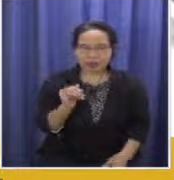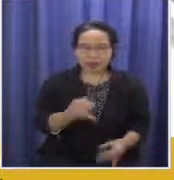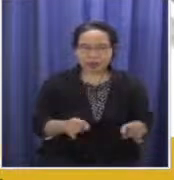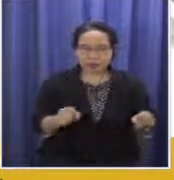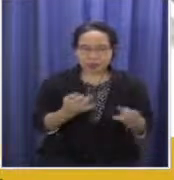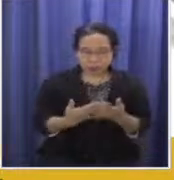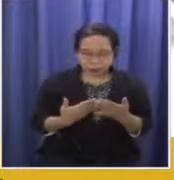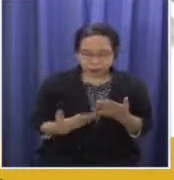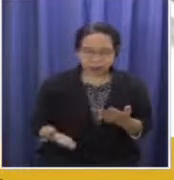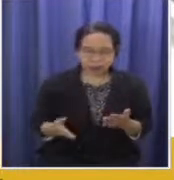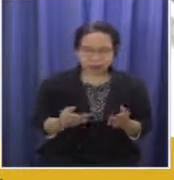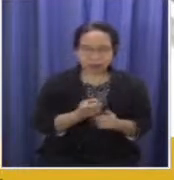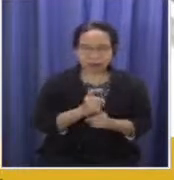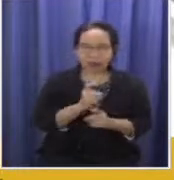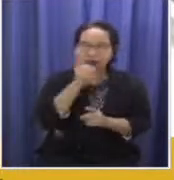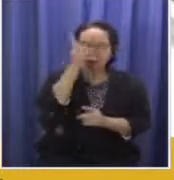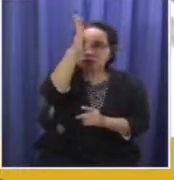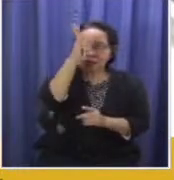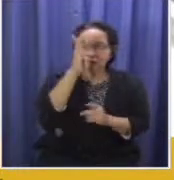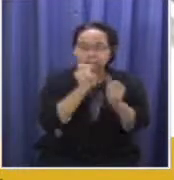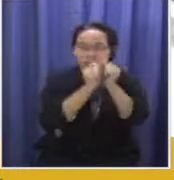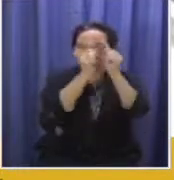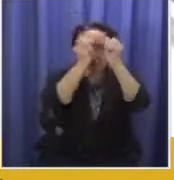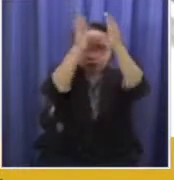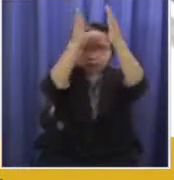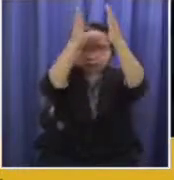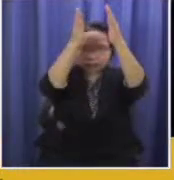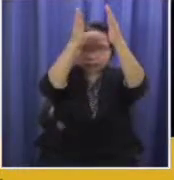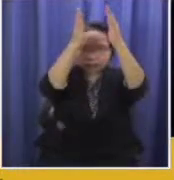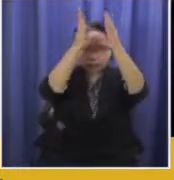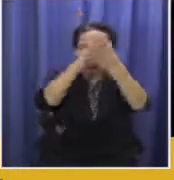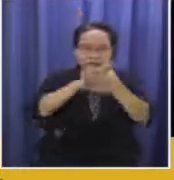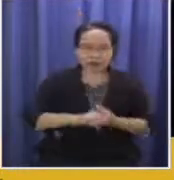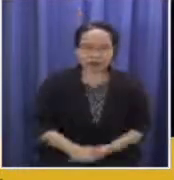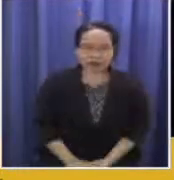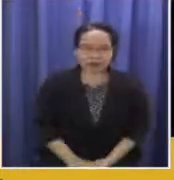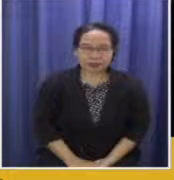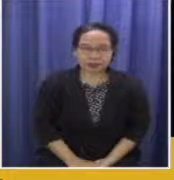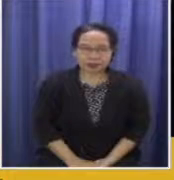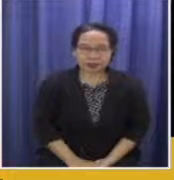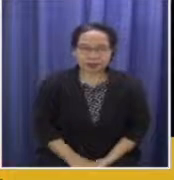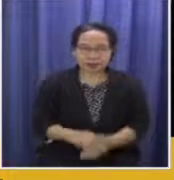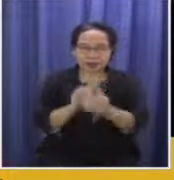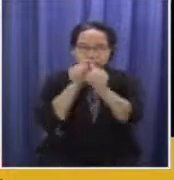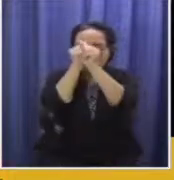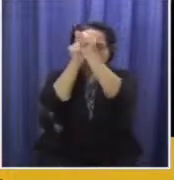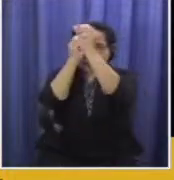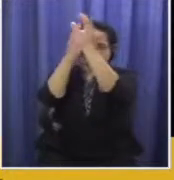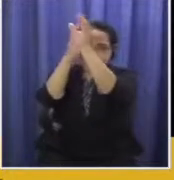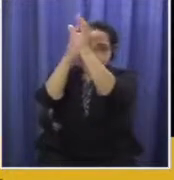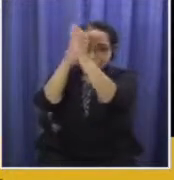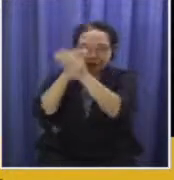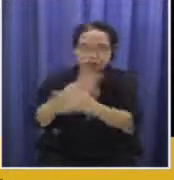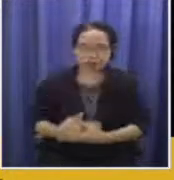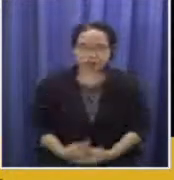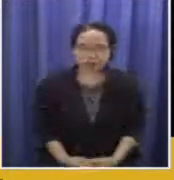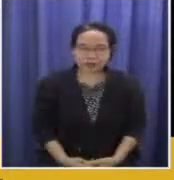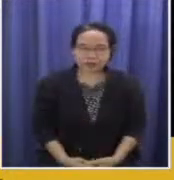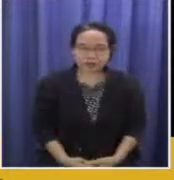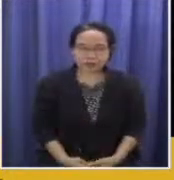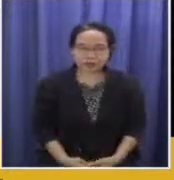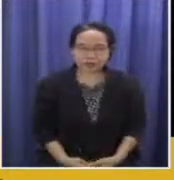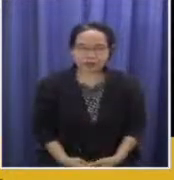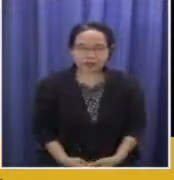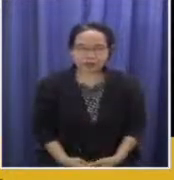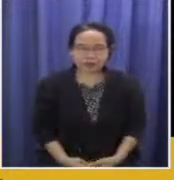essence came from the Father. र उहाँको आत्मिक जीवन अनुसार उहाँ